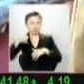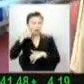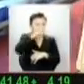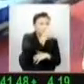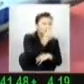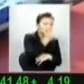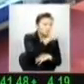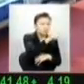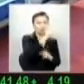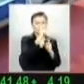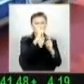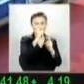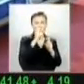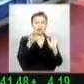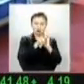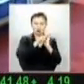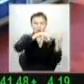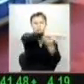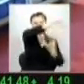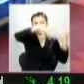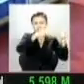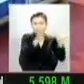กลุ่มนปชในที่เกิดเหตุ